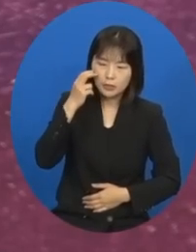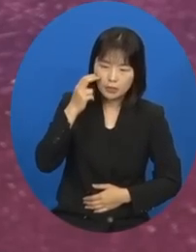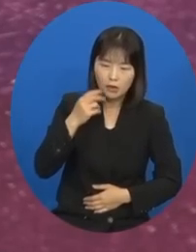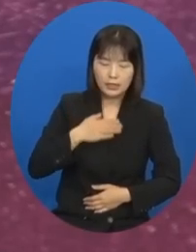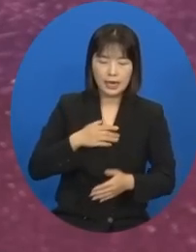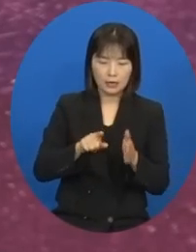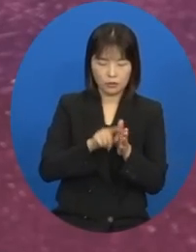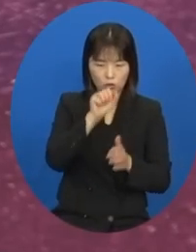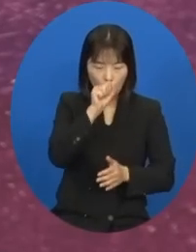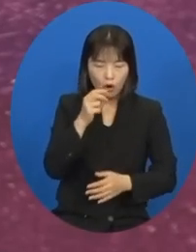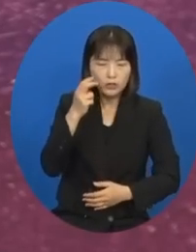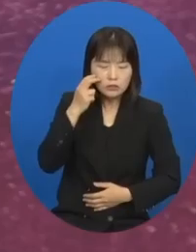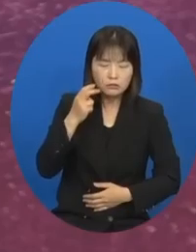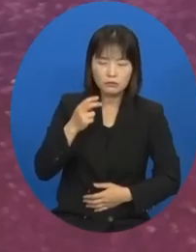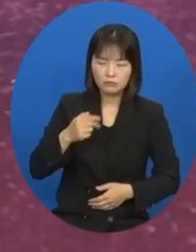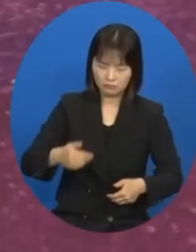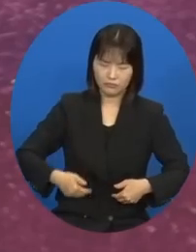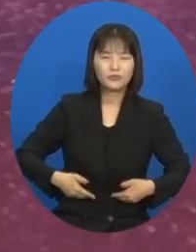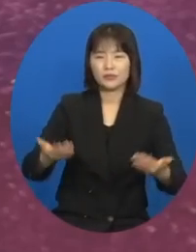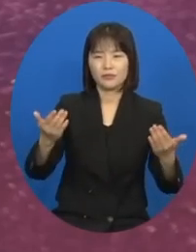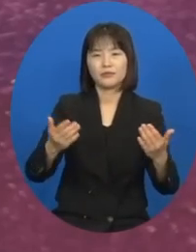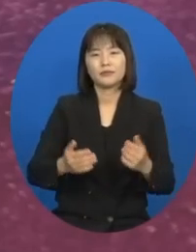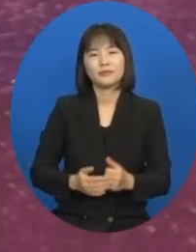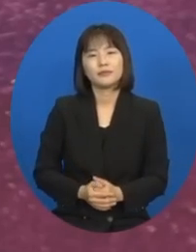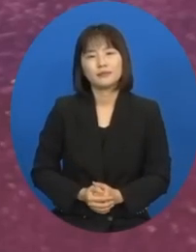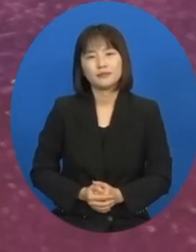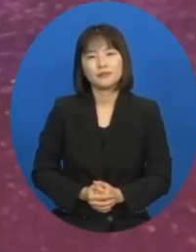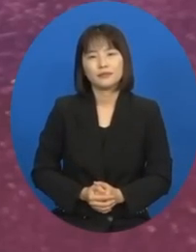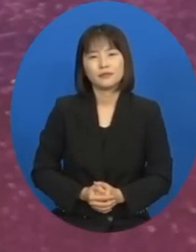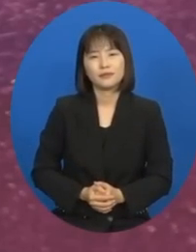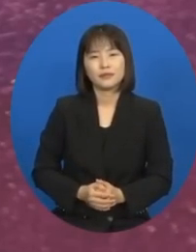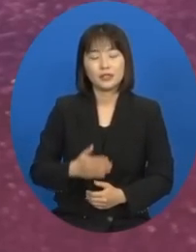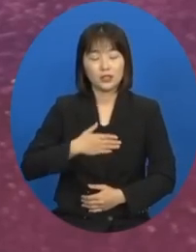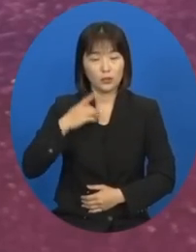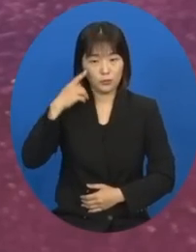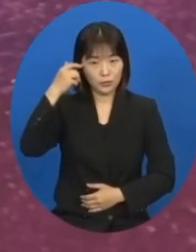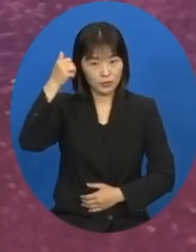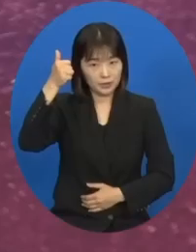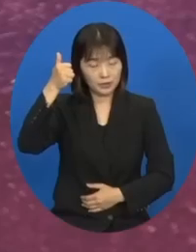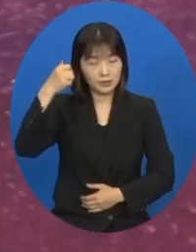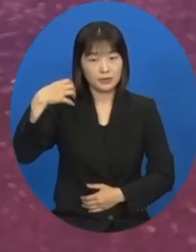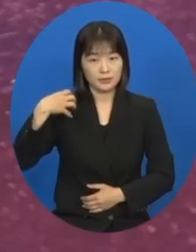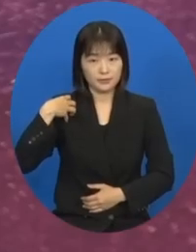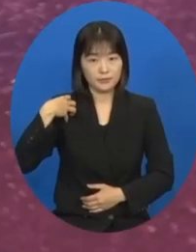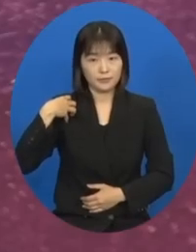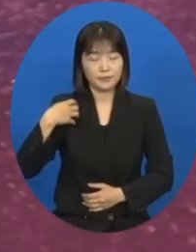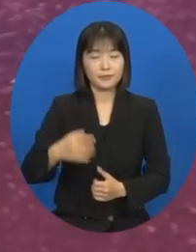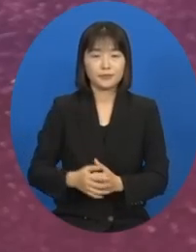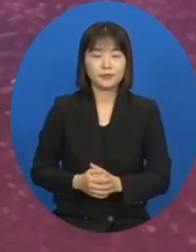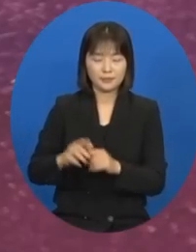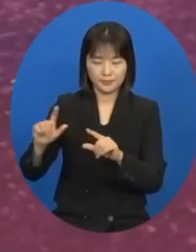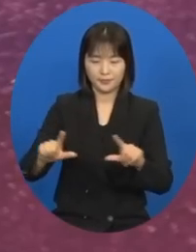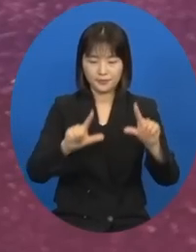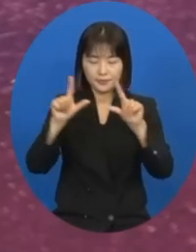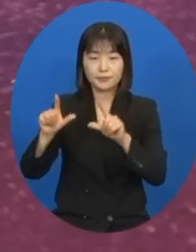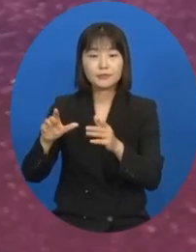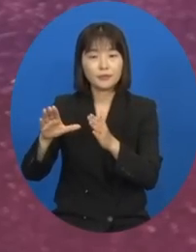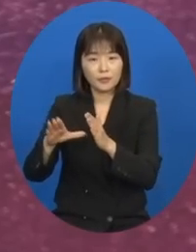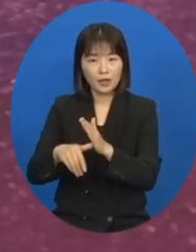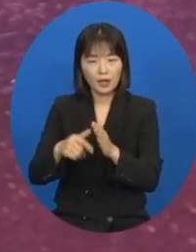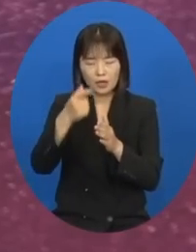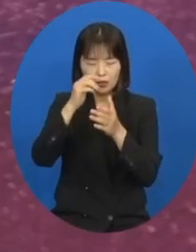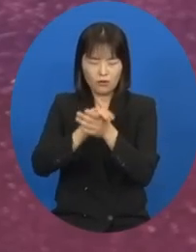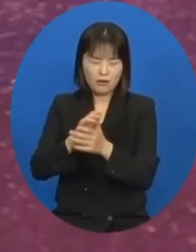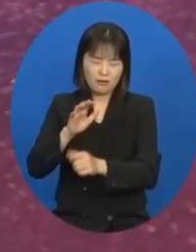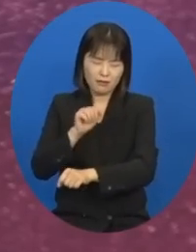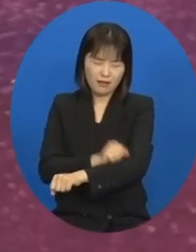믿음이 좋은 척 그럴 필요가 없습니다 저는 목사로서 살아가면서 기도를 참